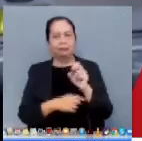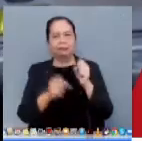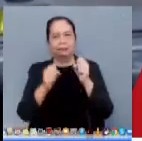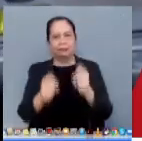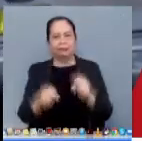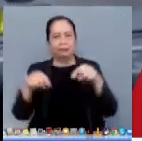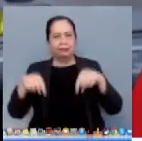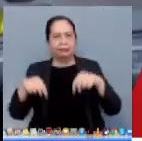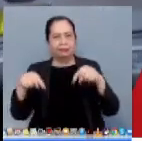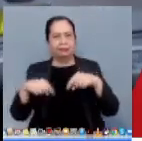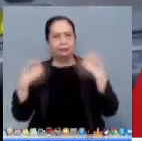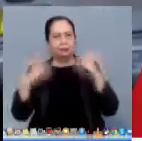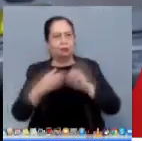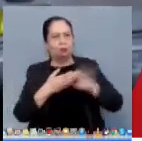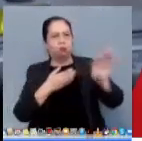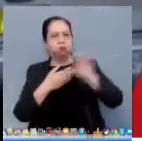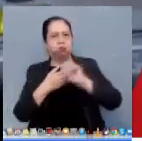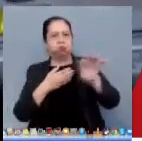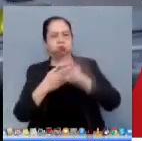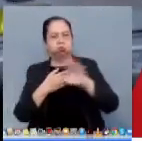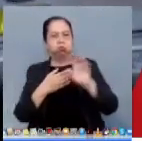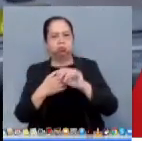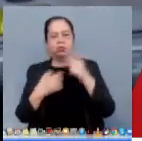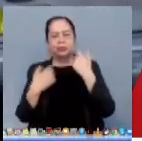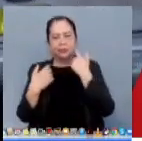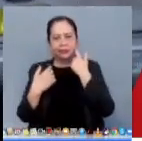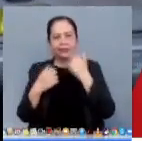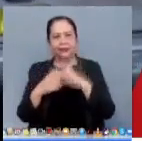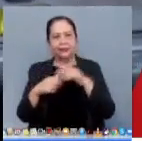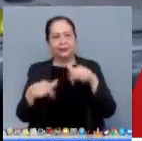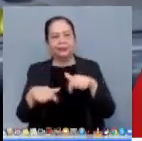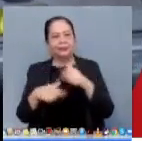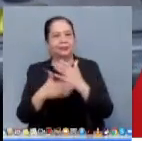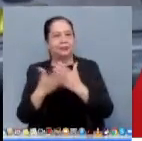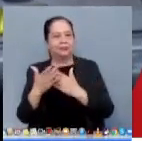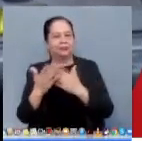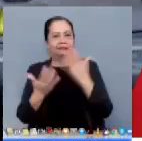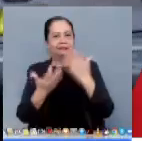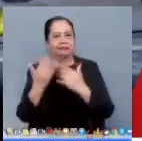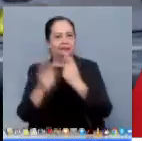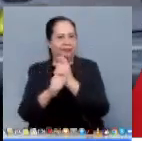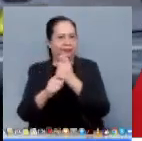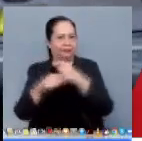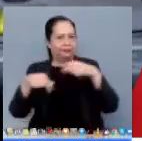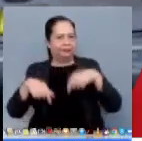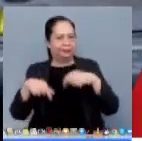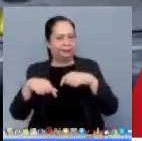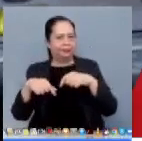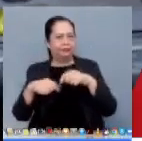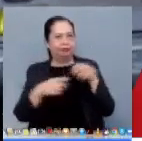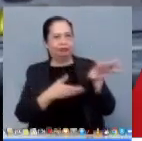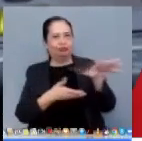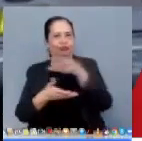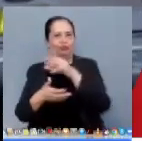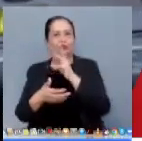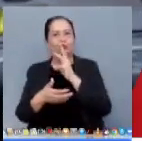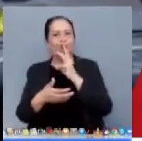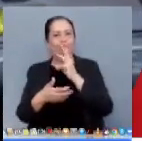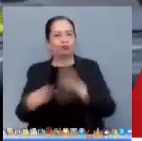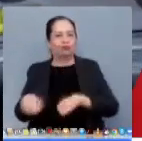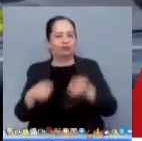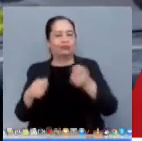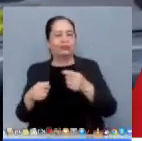na. Nagpasample na kanina itong ilang fire truck dito naman para basain ang ilang po sa ating mga kapuso. Lalo-lalo na